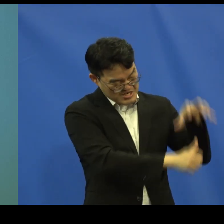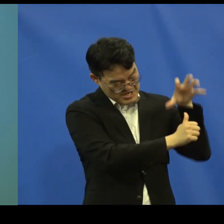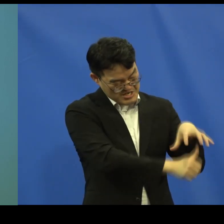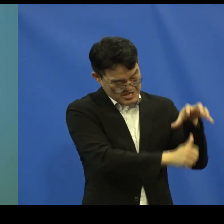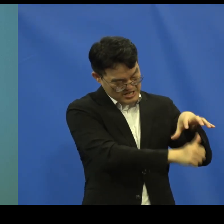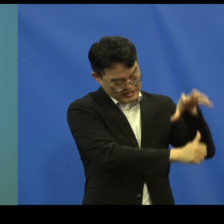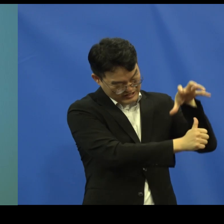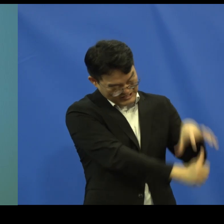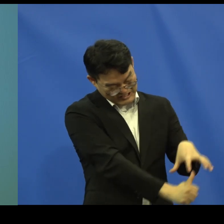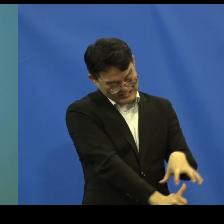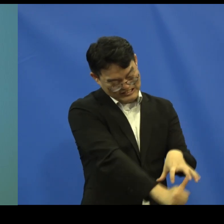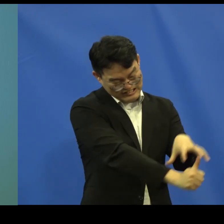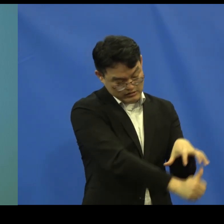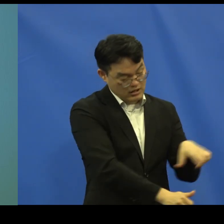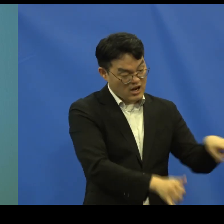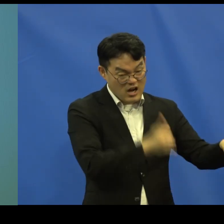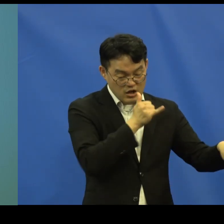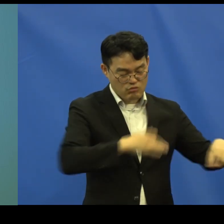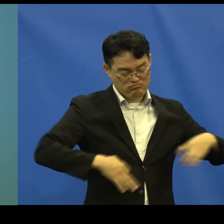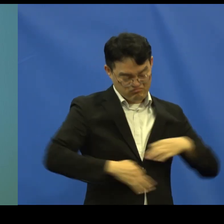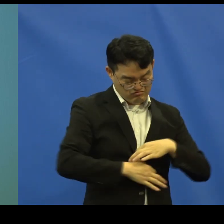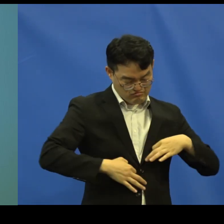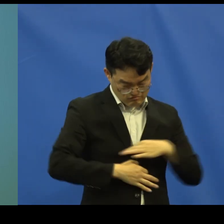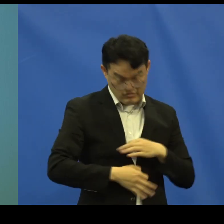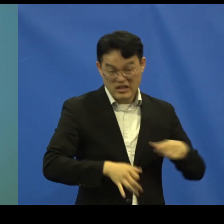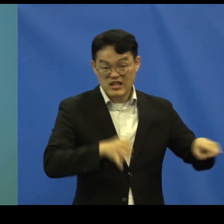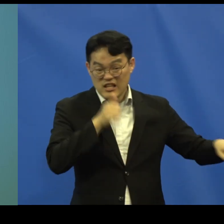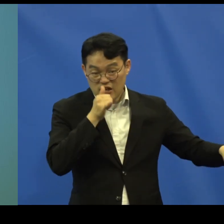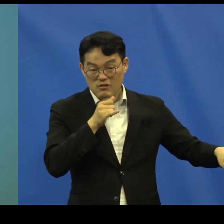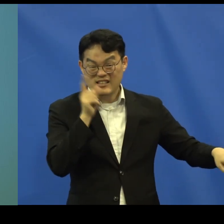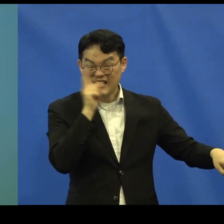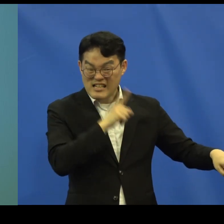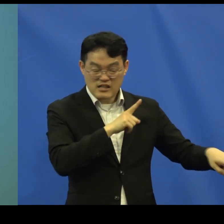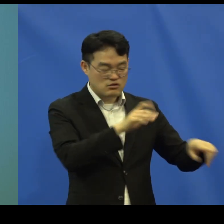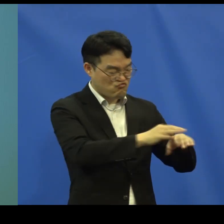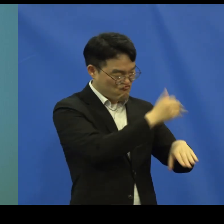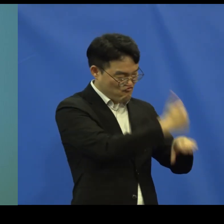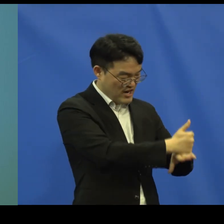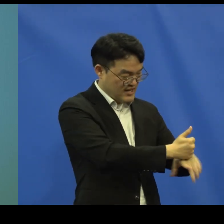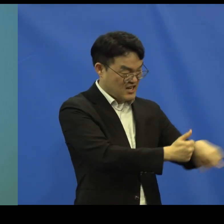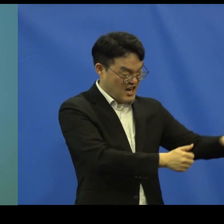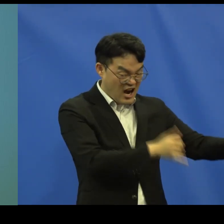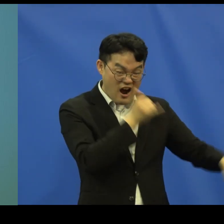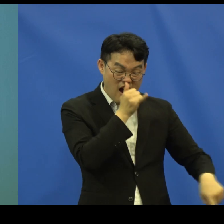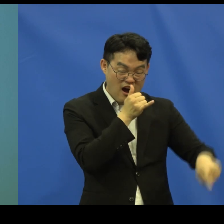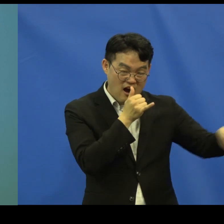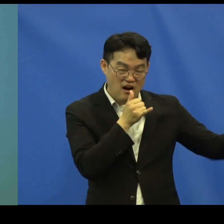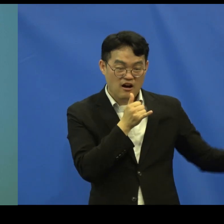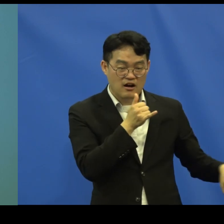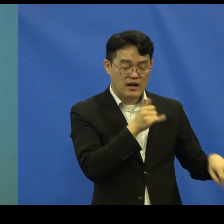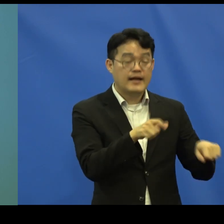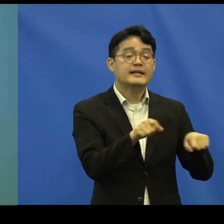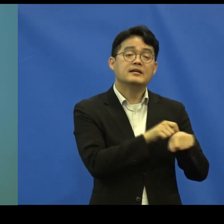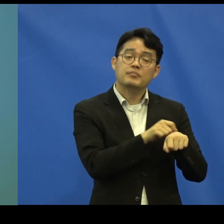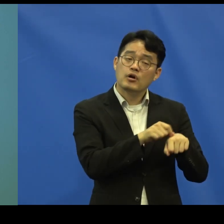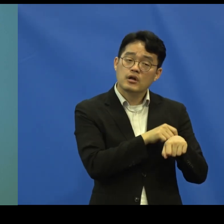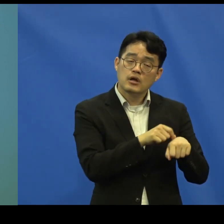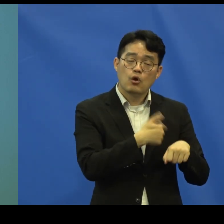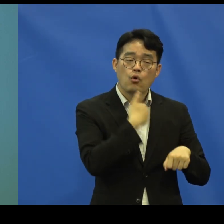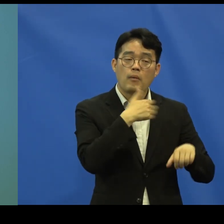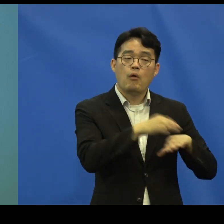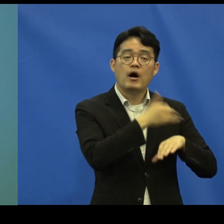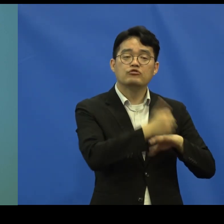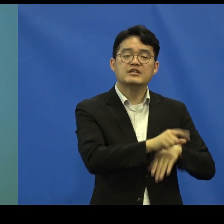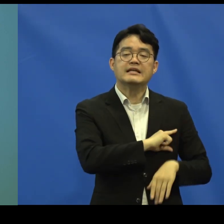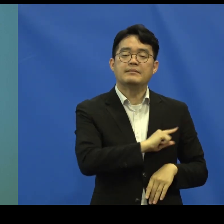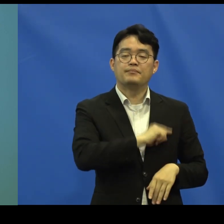제국의 권력자들이 굉장히 부패하고 또 악의 화신들이었어요. 특별히 도미티아누스